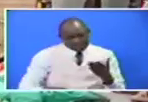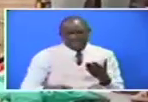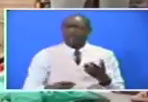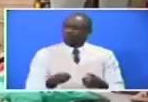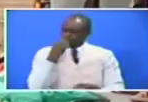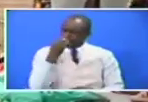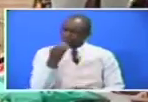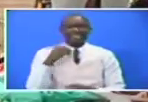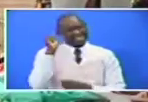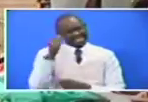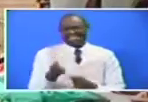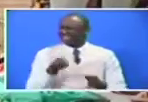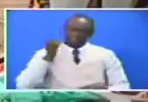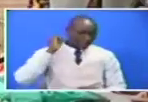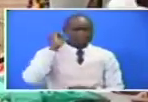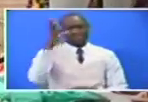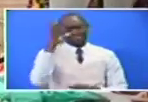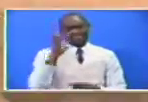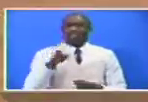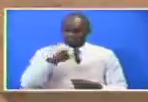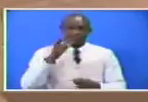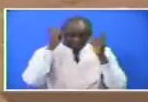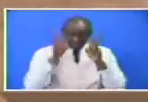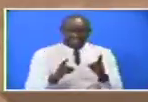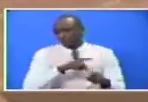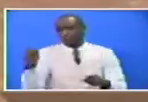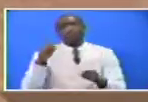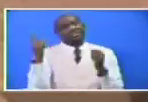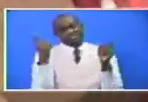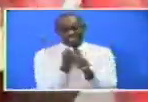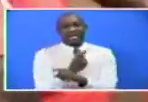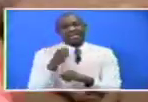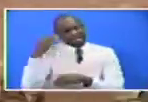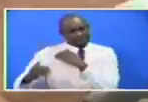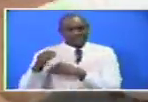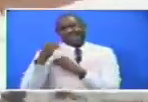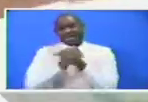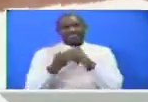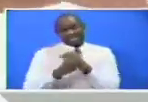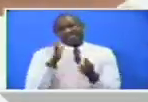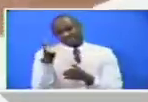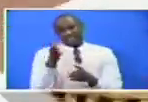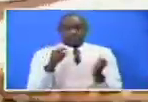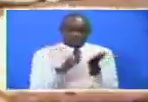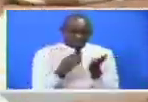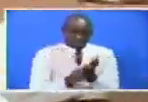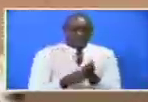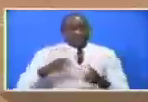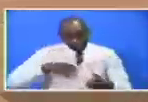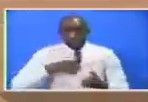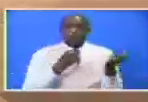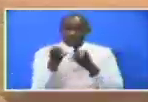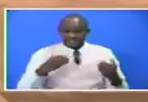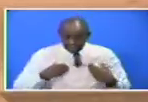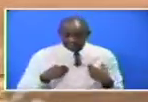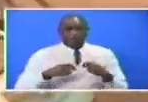bei za bidhaa kupanda iliyolazimu kupata huduma nchi jirani ya Uganda. Kwa baadhi ya wafanyi biashara wa vyakula wamelazimika